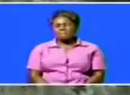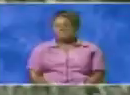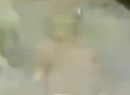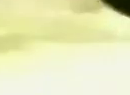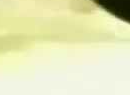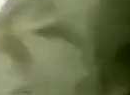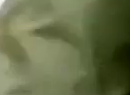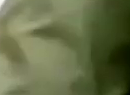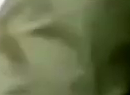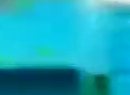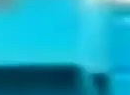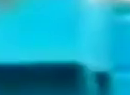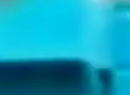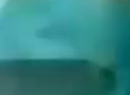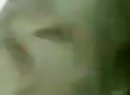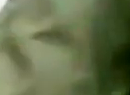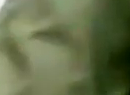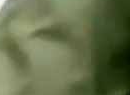Ndani ya Still Alive Studio,